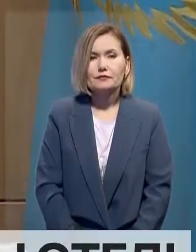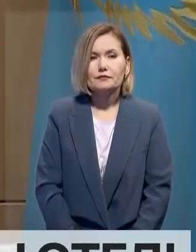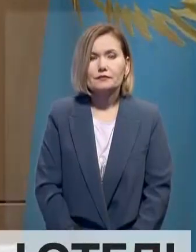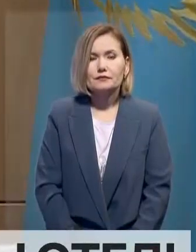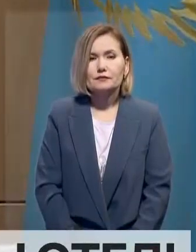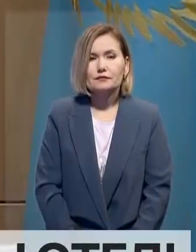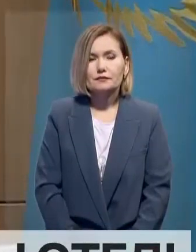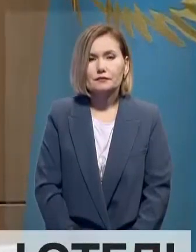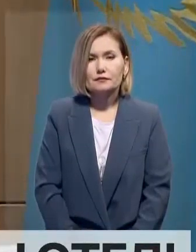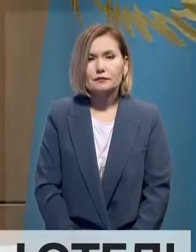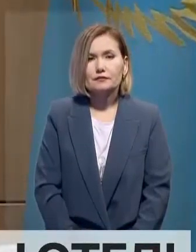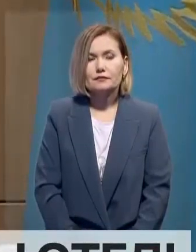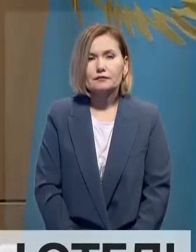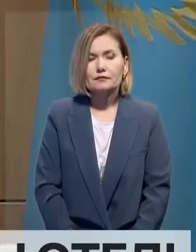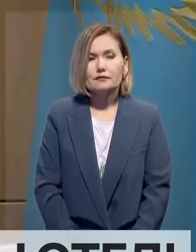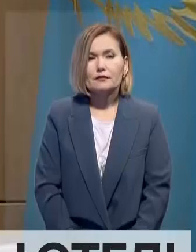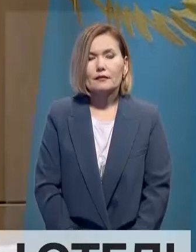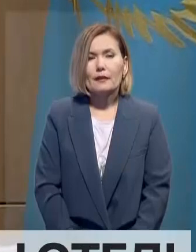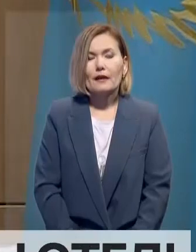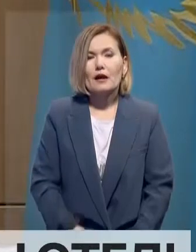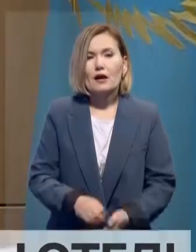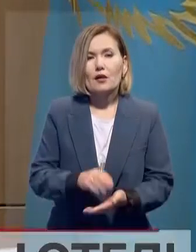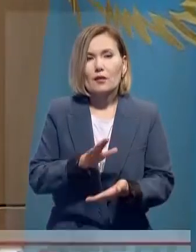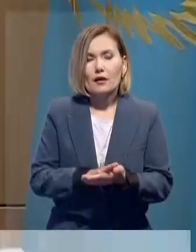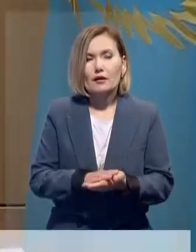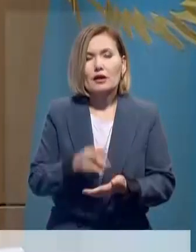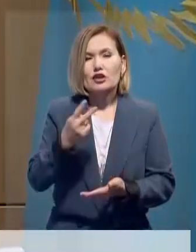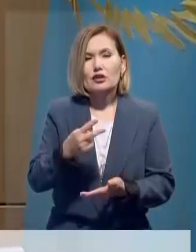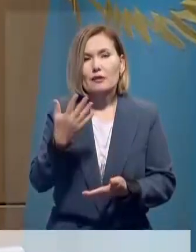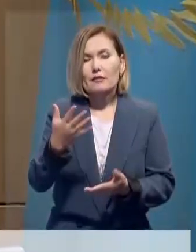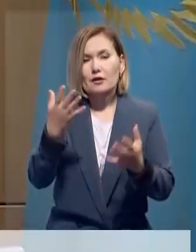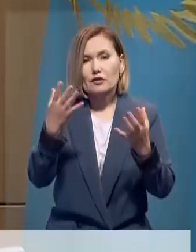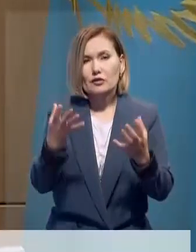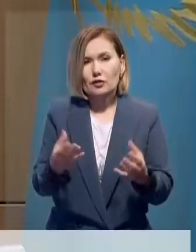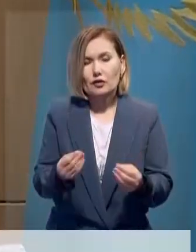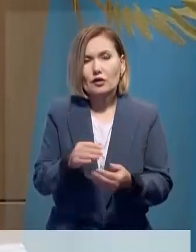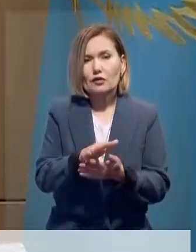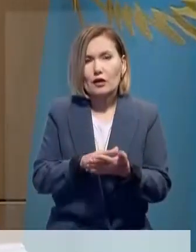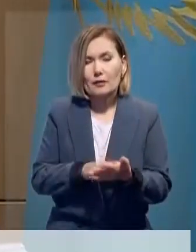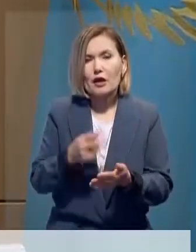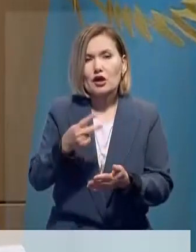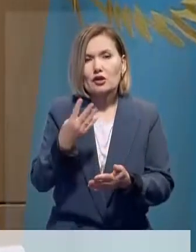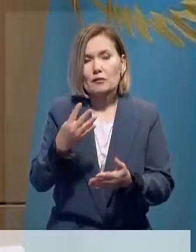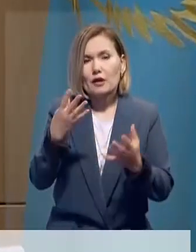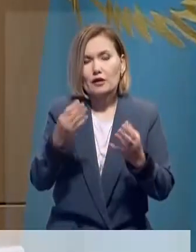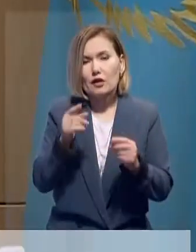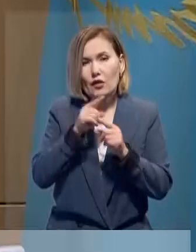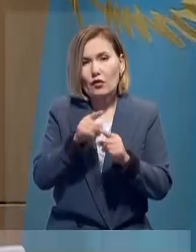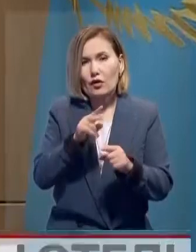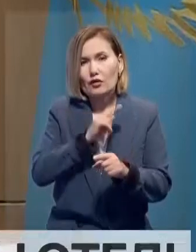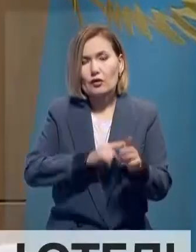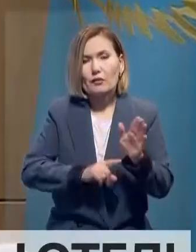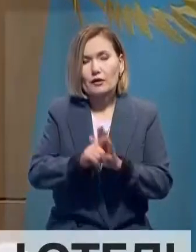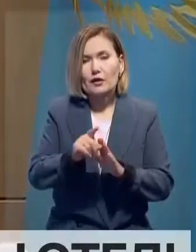25 дней регистрация. Кандидаттарды тіркеу кезеңі 25 күнге созылады. Тіркеу аяқталған соң 24 күн бойы сайлау алды үгіт науқан